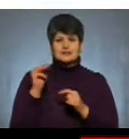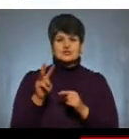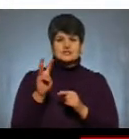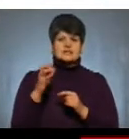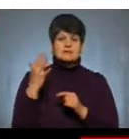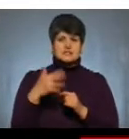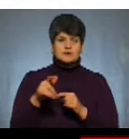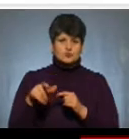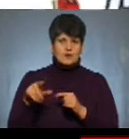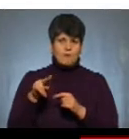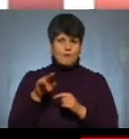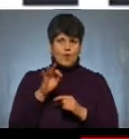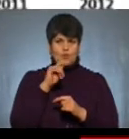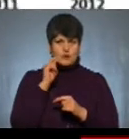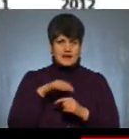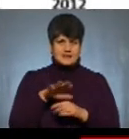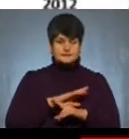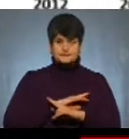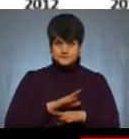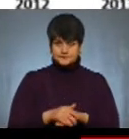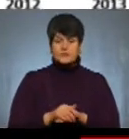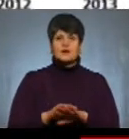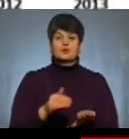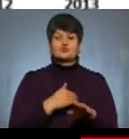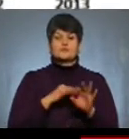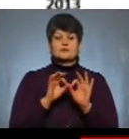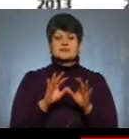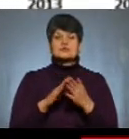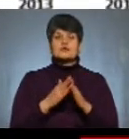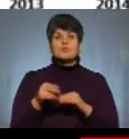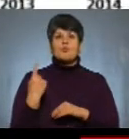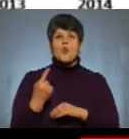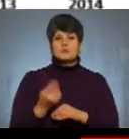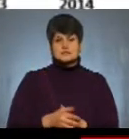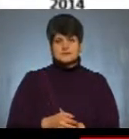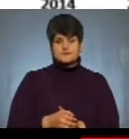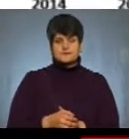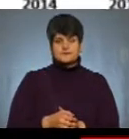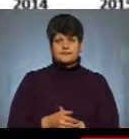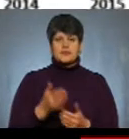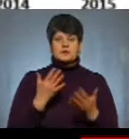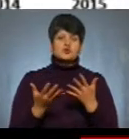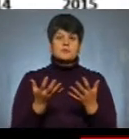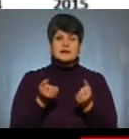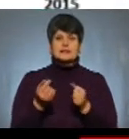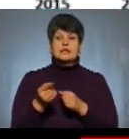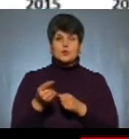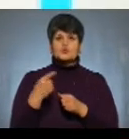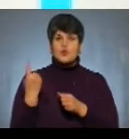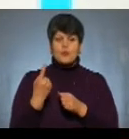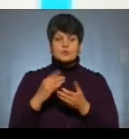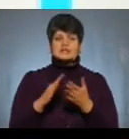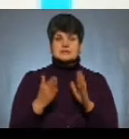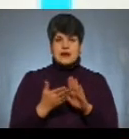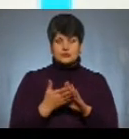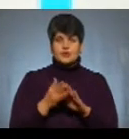точніше, 3350 загалом по Україні. Хочу, аби ви розповіли, яка ситуація в нас по області. Якщо брати нашу Тернопільську область,